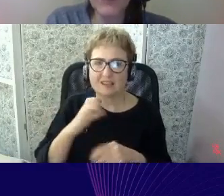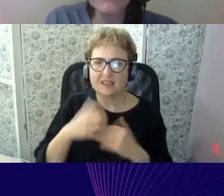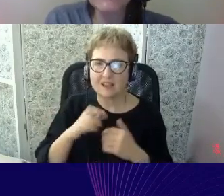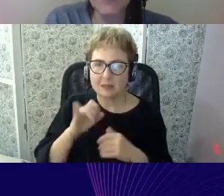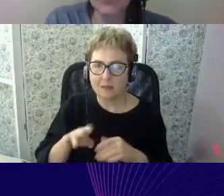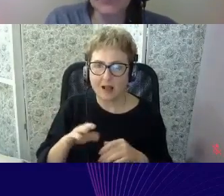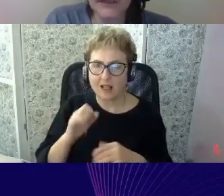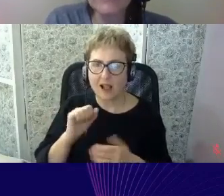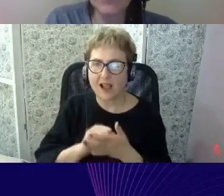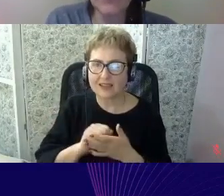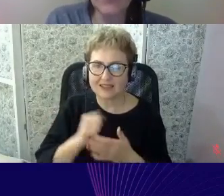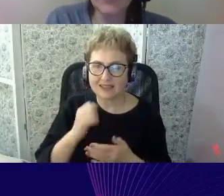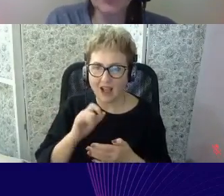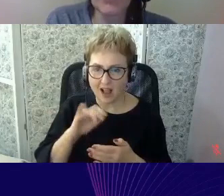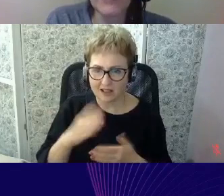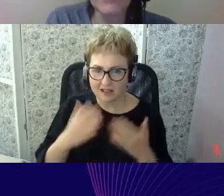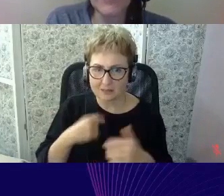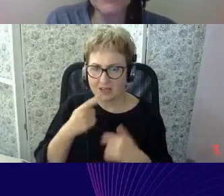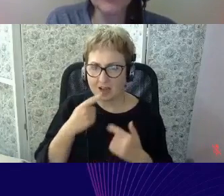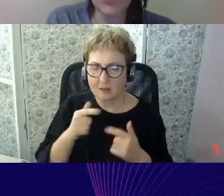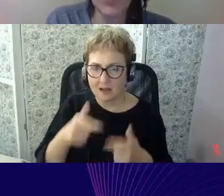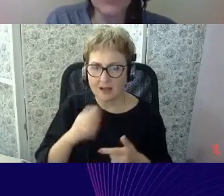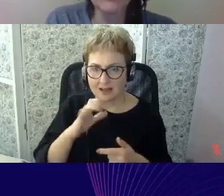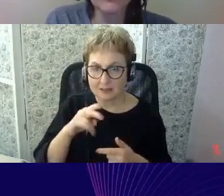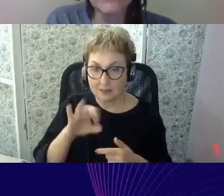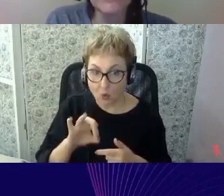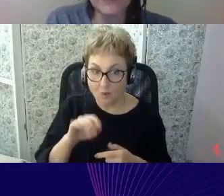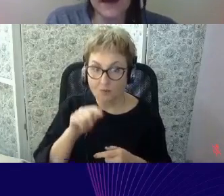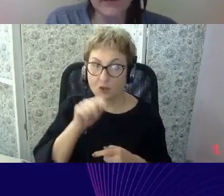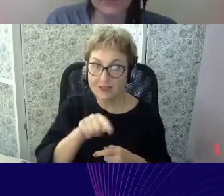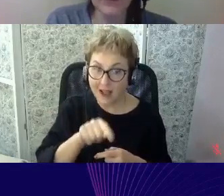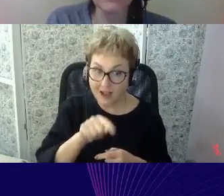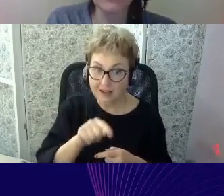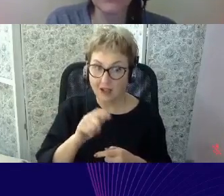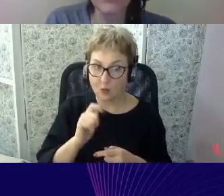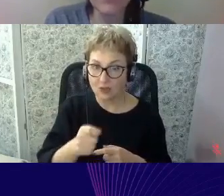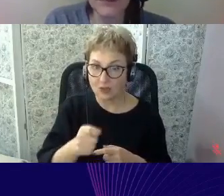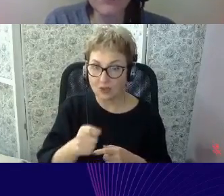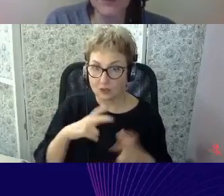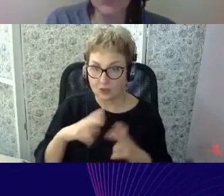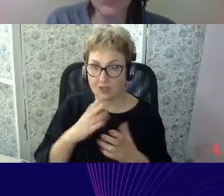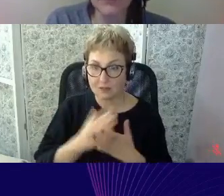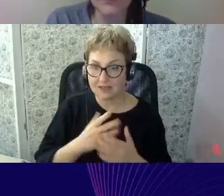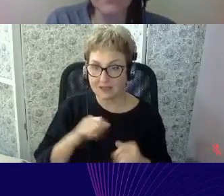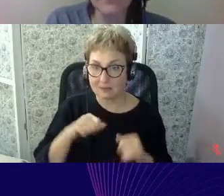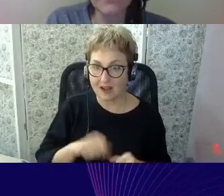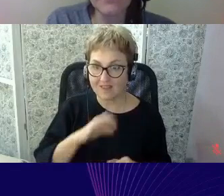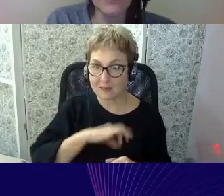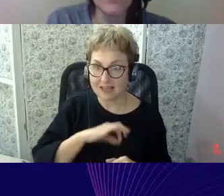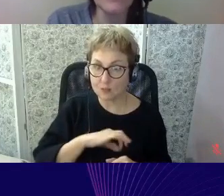балл по аттестату, если мы говорим о поступлении на СПО. Вот тогда у данного студента имеется